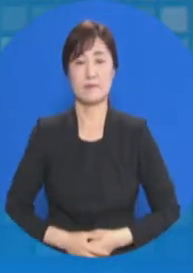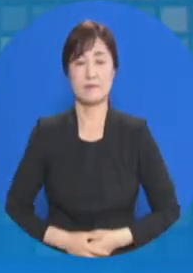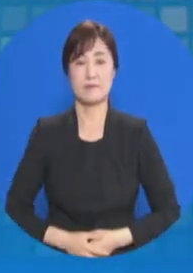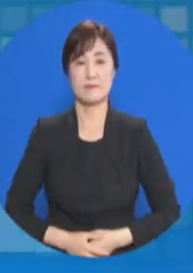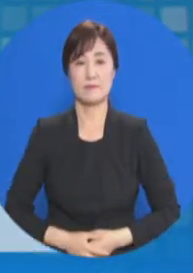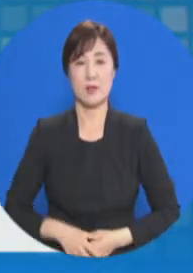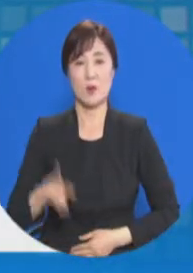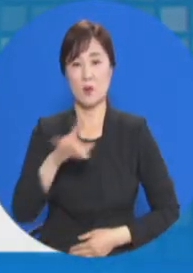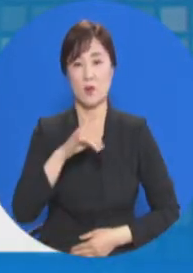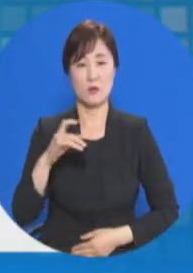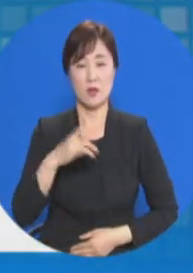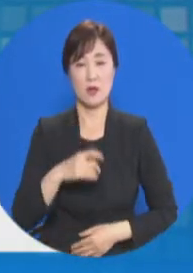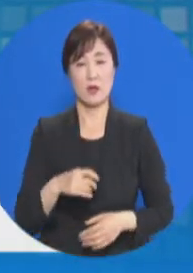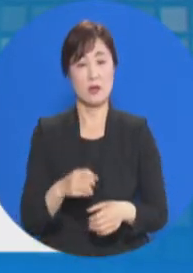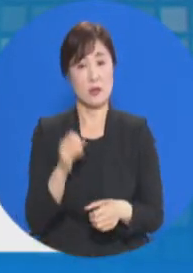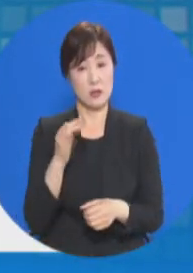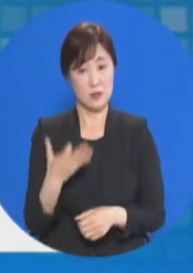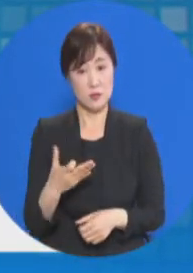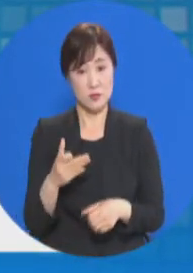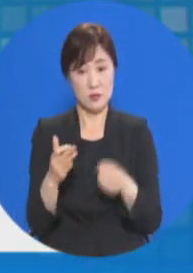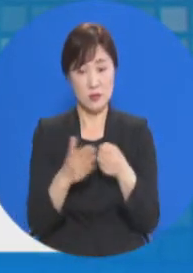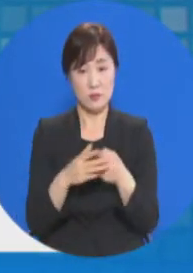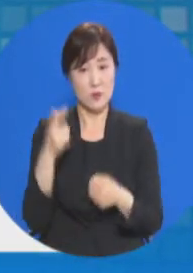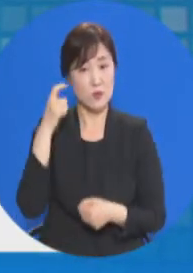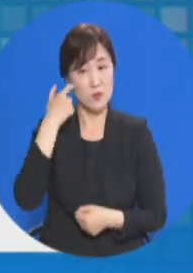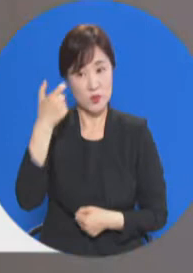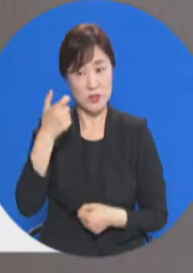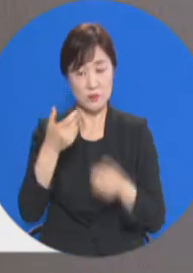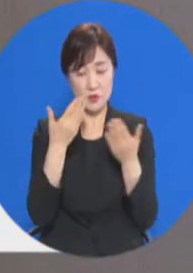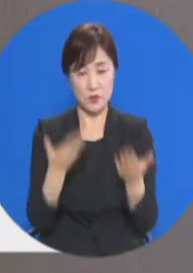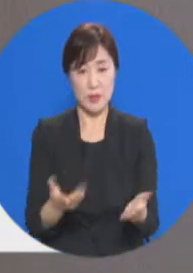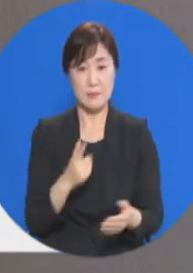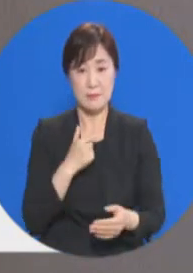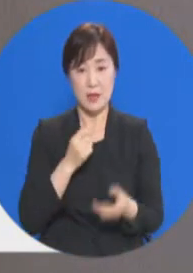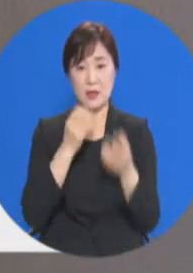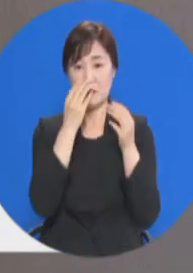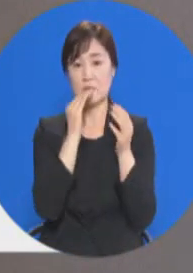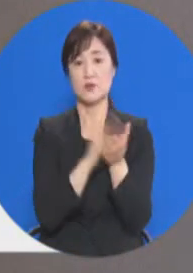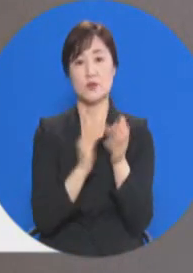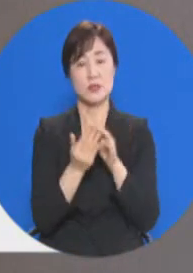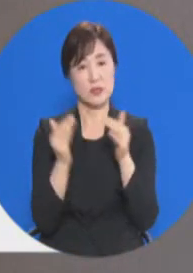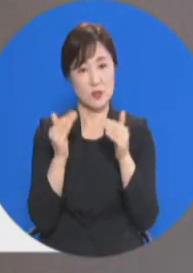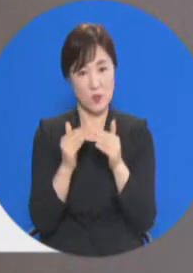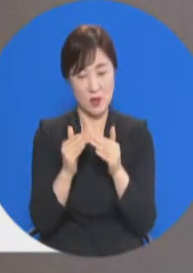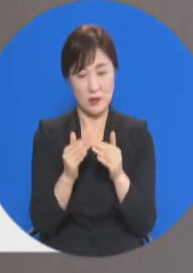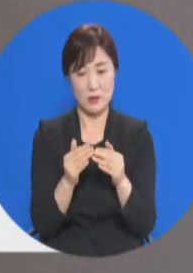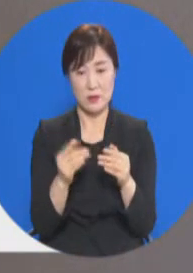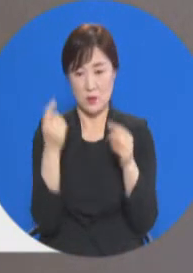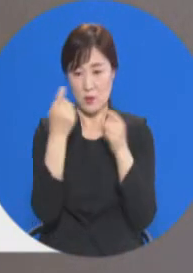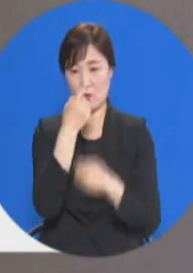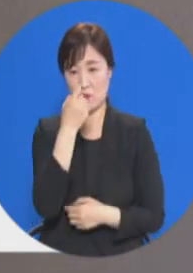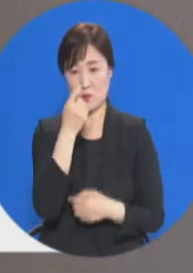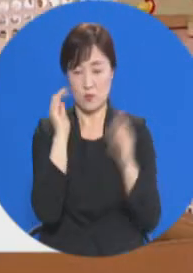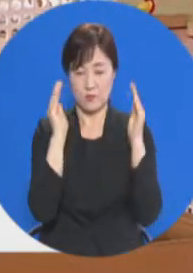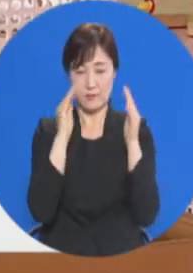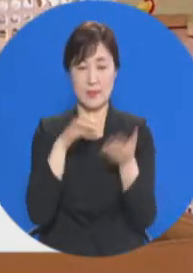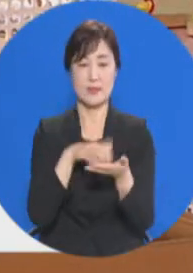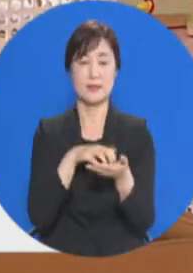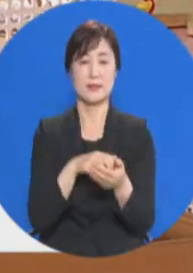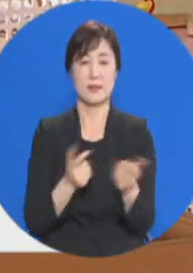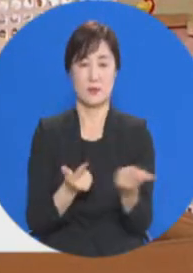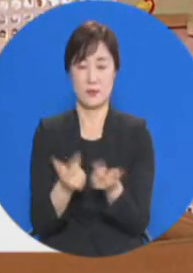코로나19로 60여일가량 휴업에 들어갔던 유치원의 수업일수가 조정돼 이른바 겨울방학 시행이